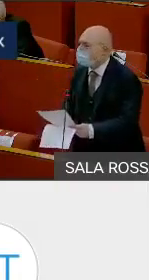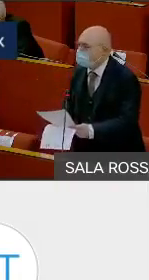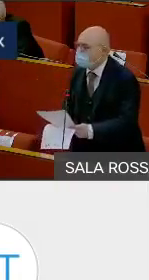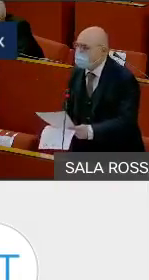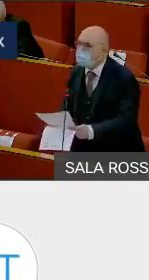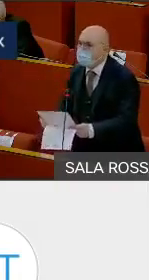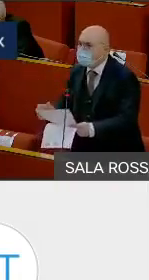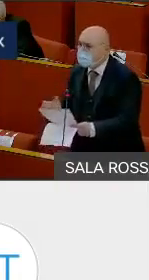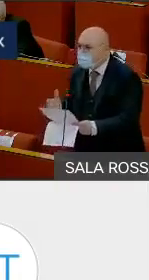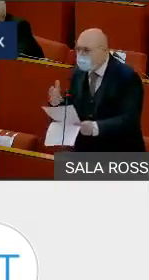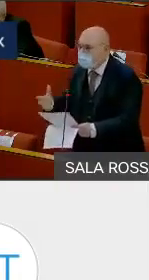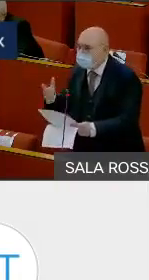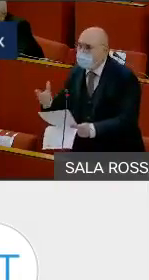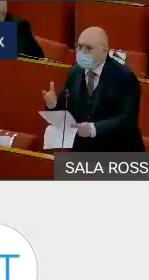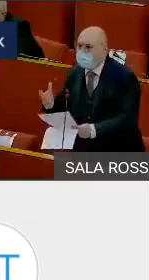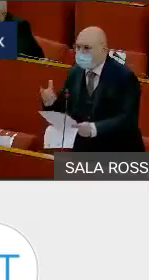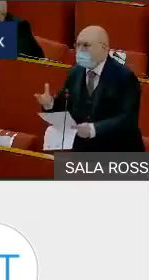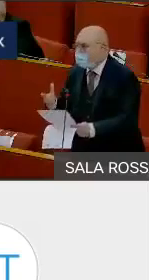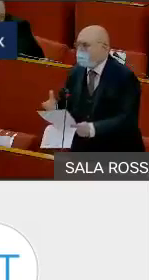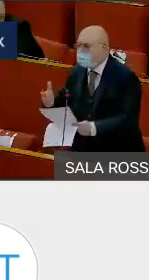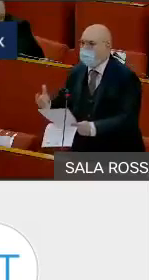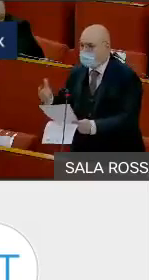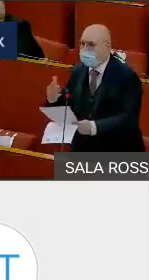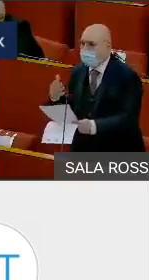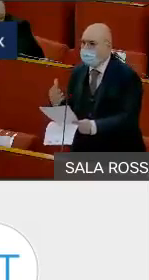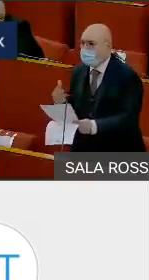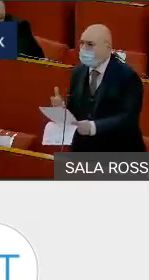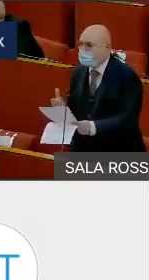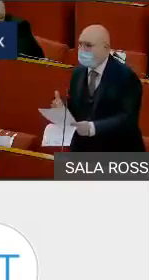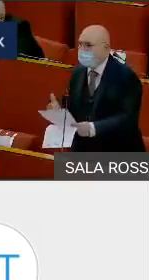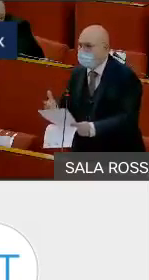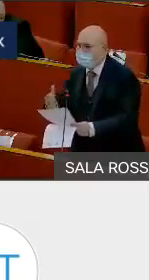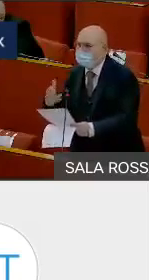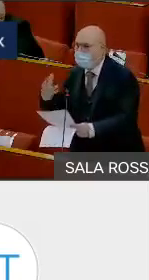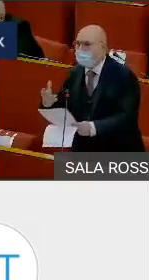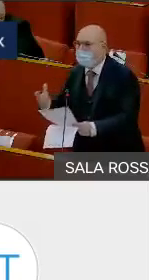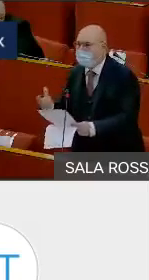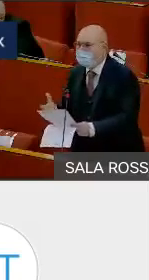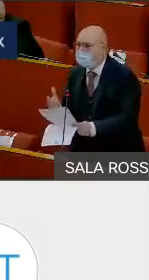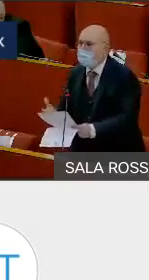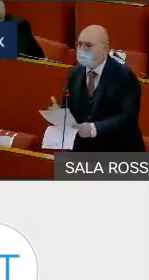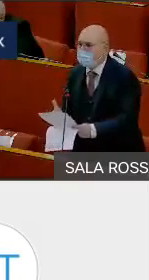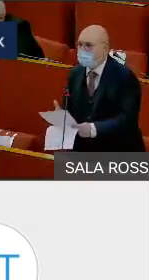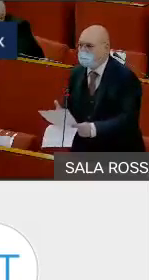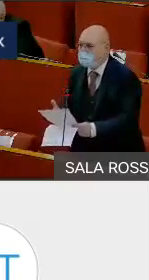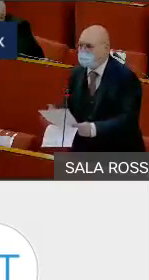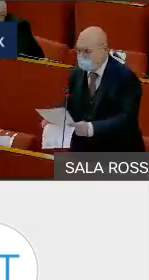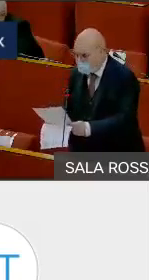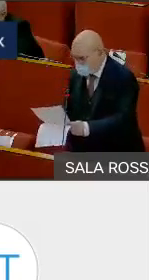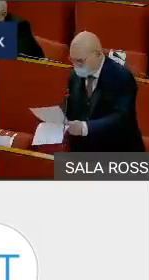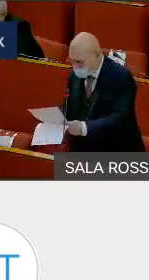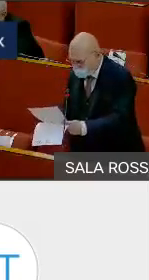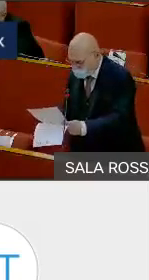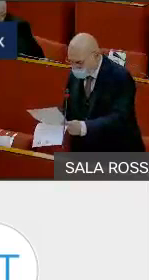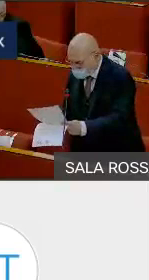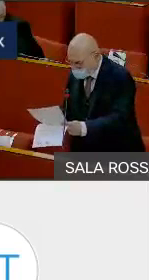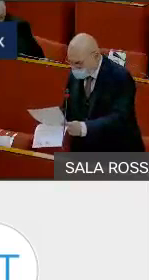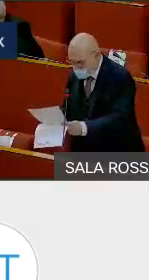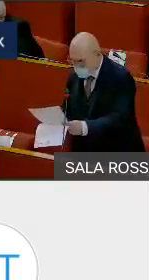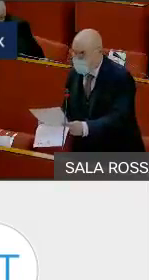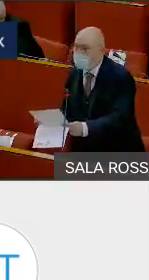sempre stata mantenuta salda perché era già negli anni 90 all'avanguardia rispetto ad altri ad altre